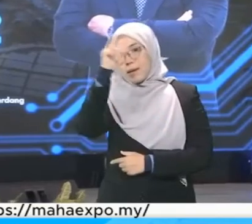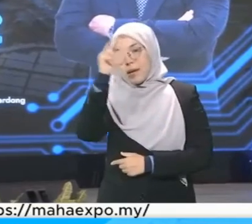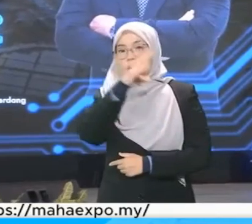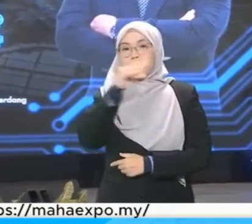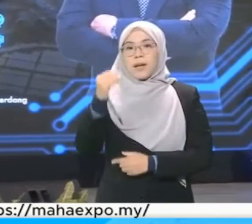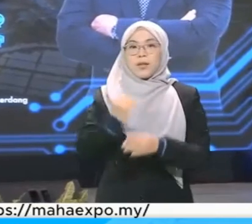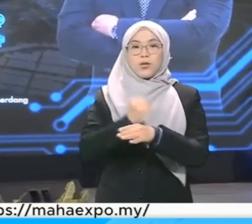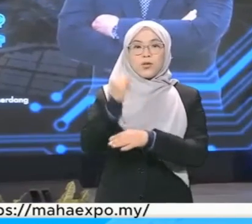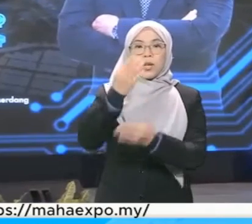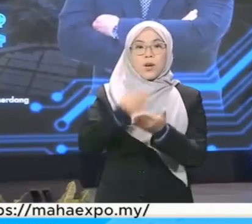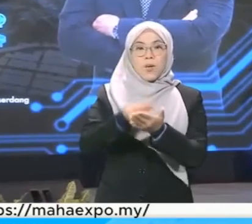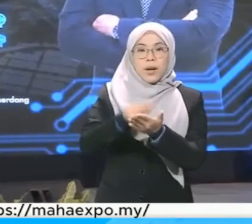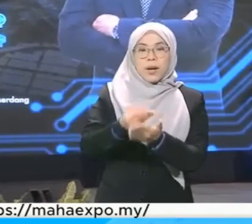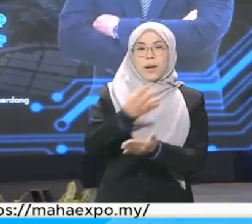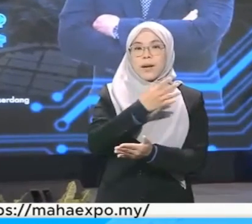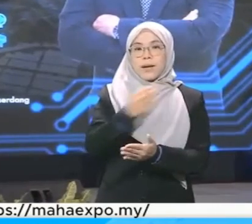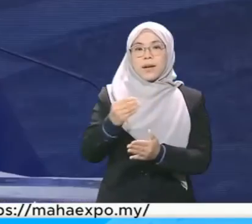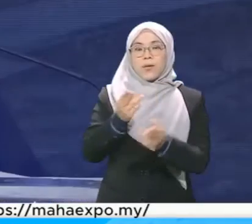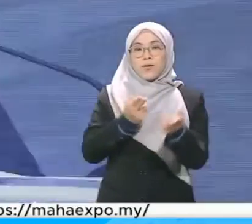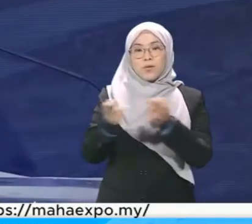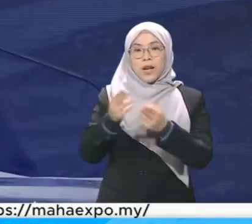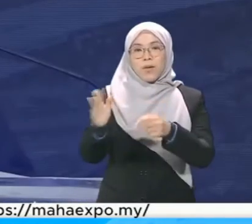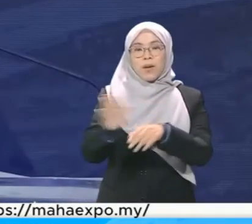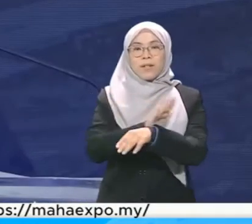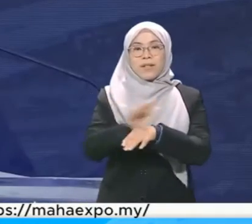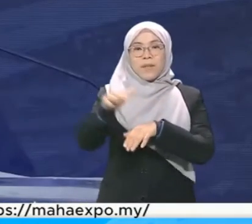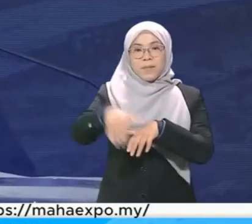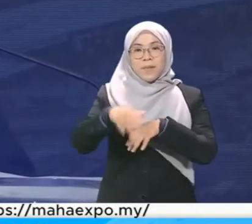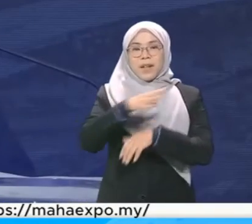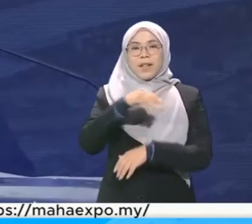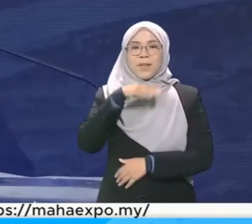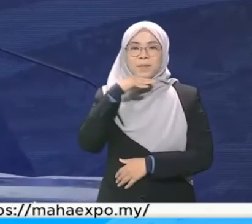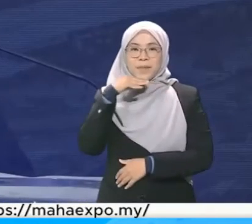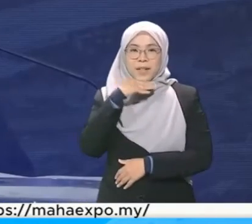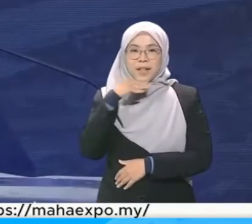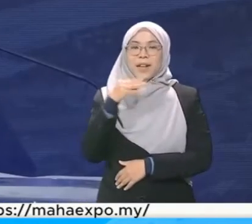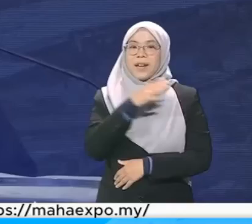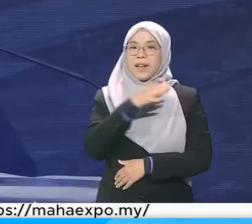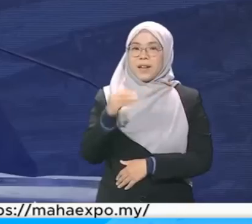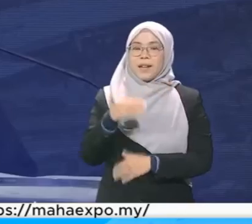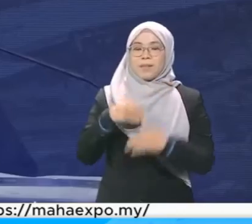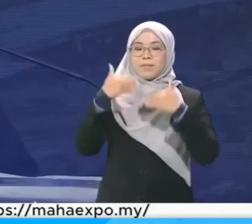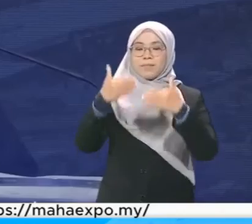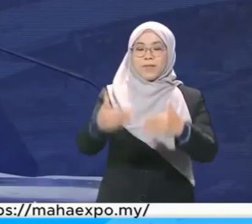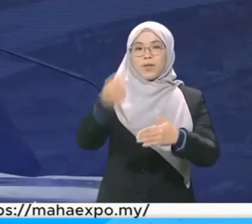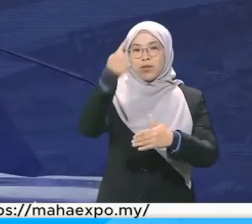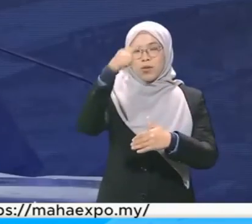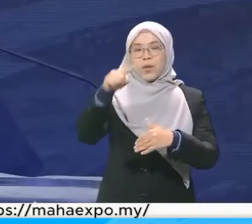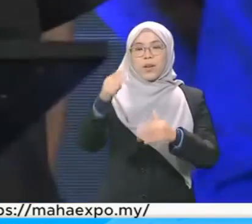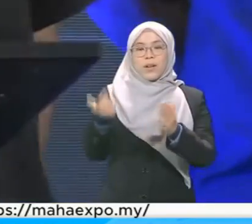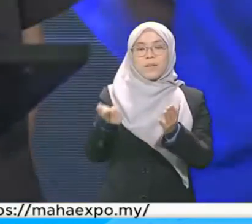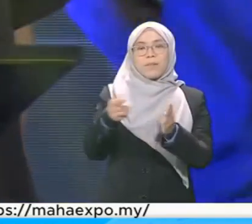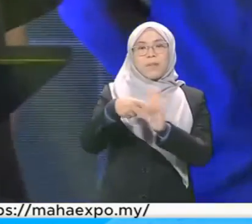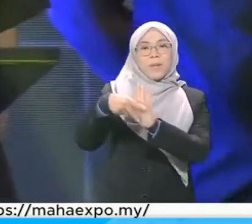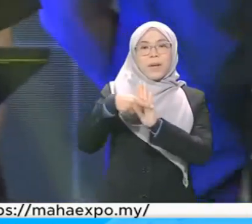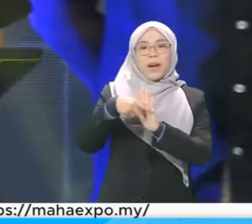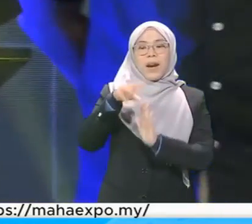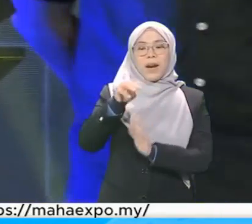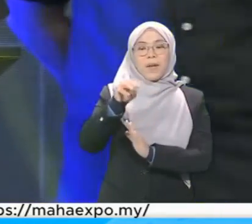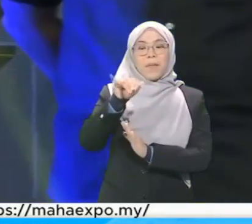institusi keuangan usaha tani dan golongan melihat ya juga mengetengahkan pameran Maya untuk sesi perbincangan